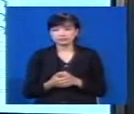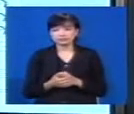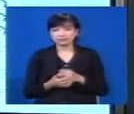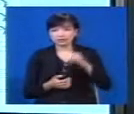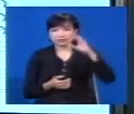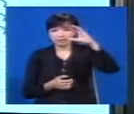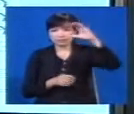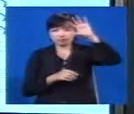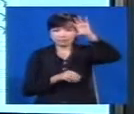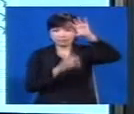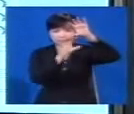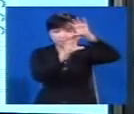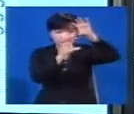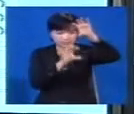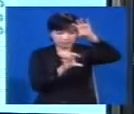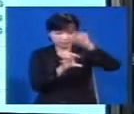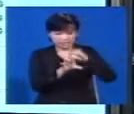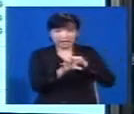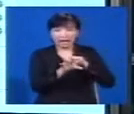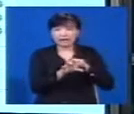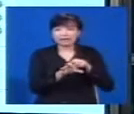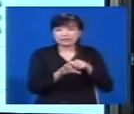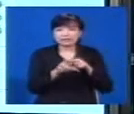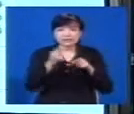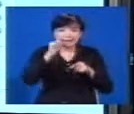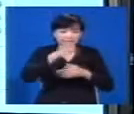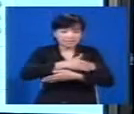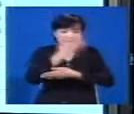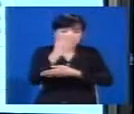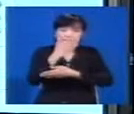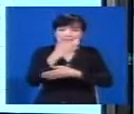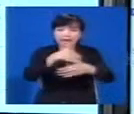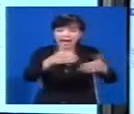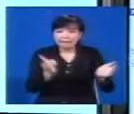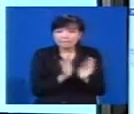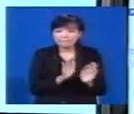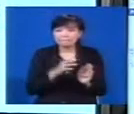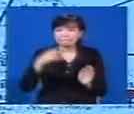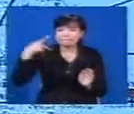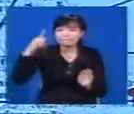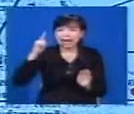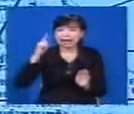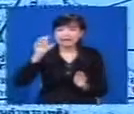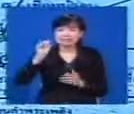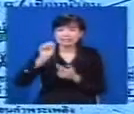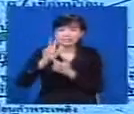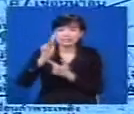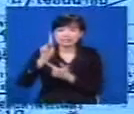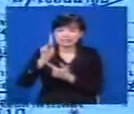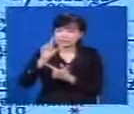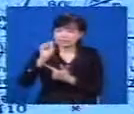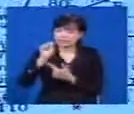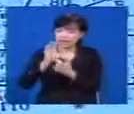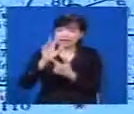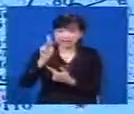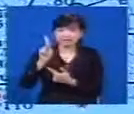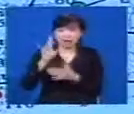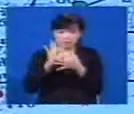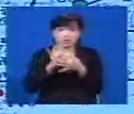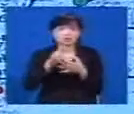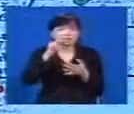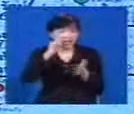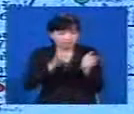นป่าสักชลสิทธิ์อะไรต่างๆพวกนี ้ นะครับ ป่าสัก ก็จะมีนะฮะเกิน112ก็คือน้ำเกินเขื่อนน้ำล้น